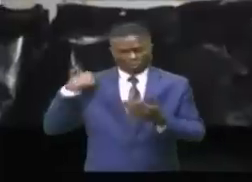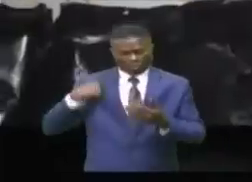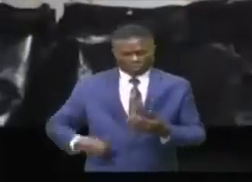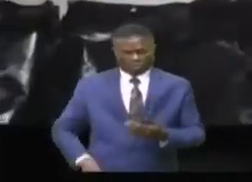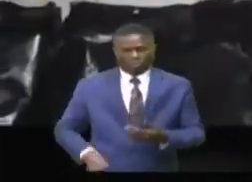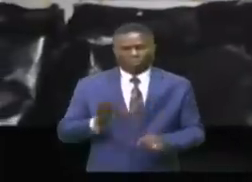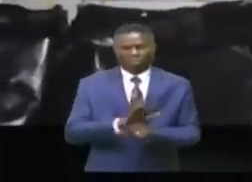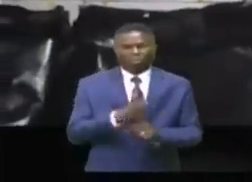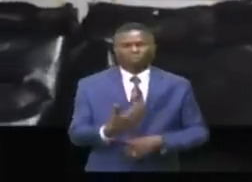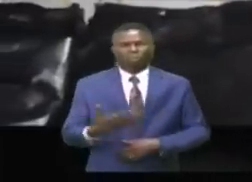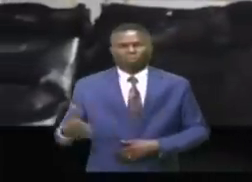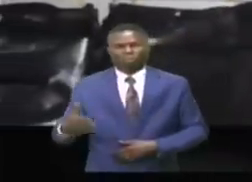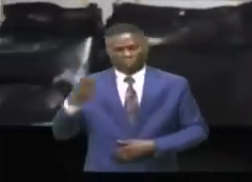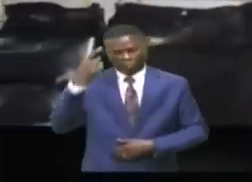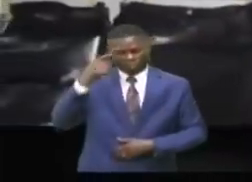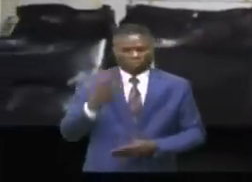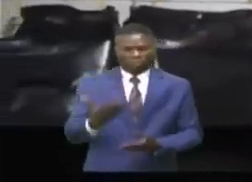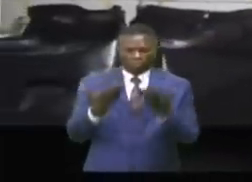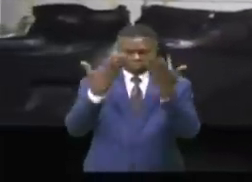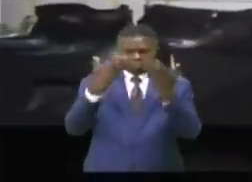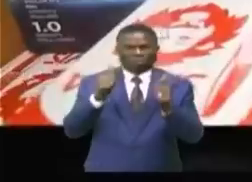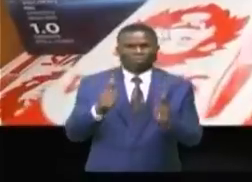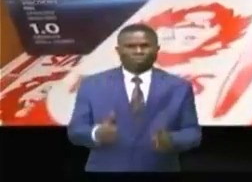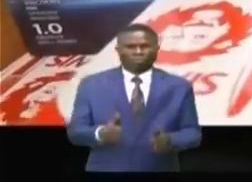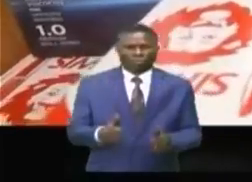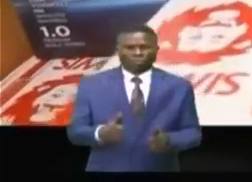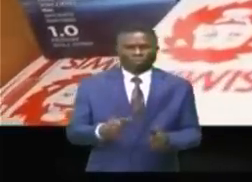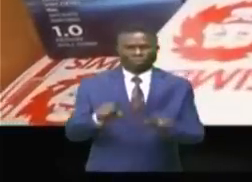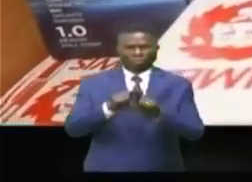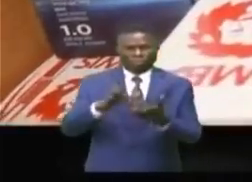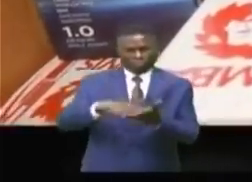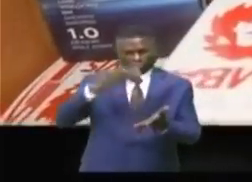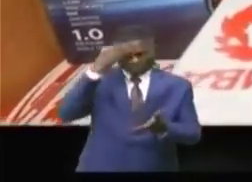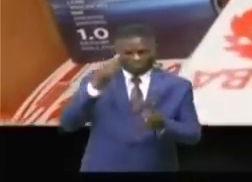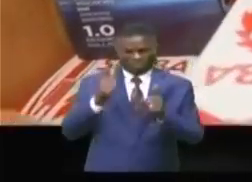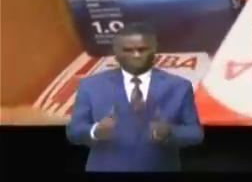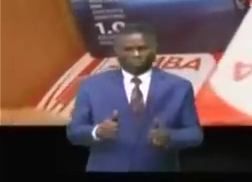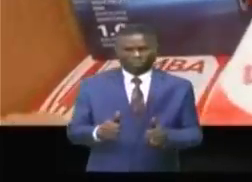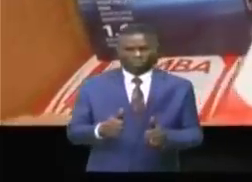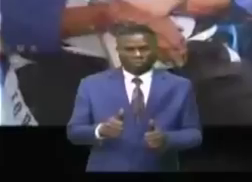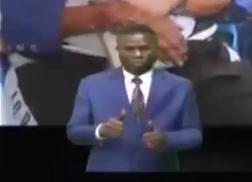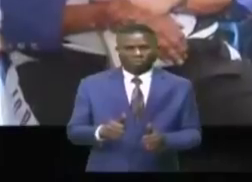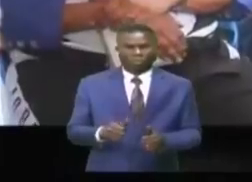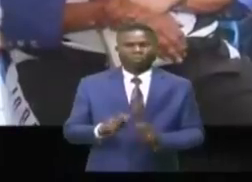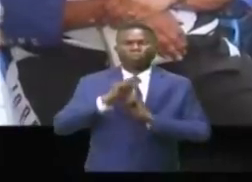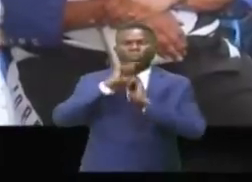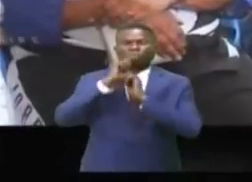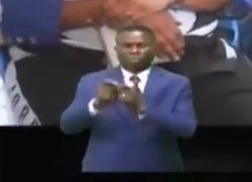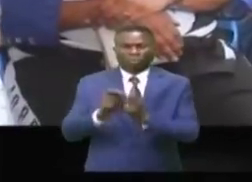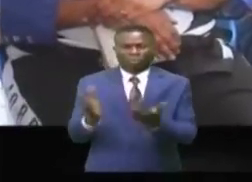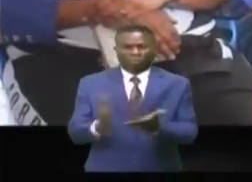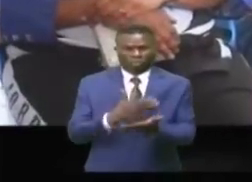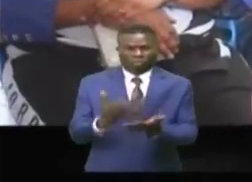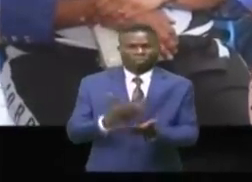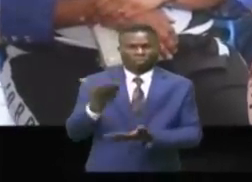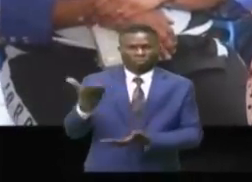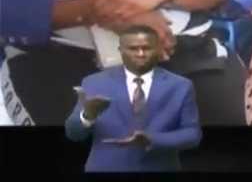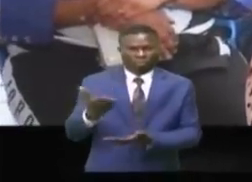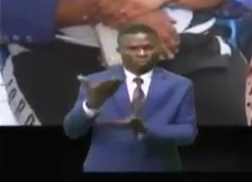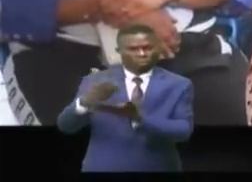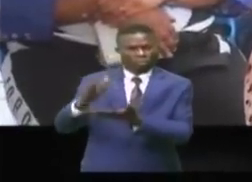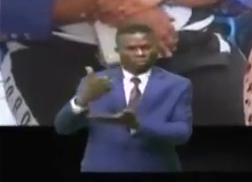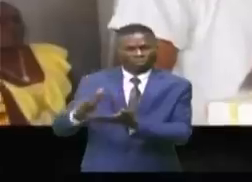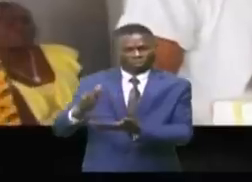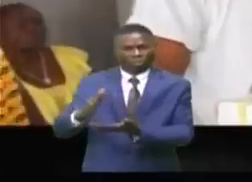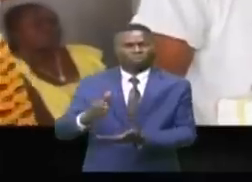fournitures scolaires pour un bon apprentissage. L'illustration parfaite, c'est ces dons de fournitures scolaires qui aidera les